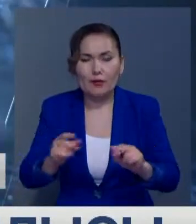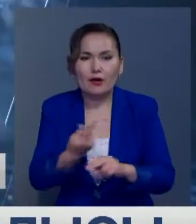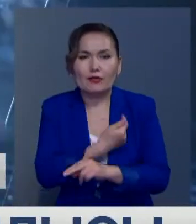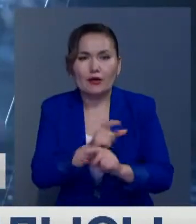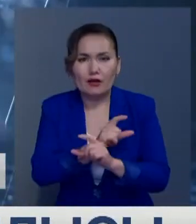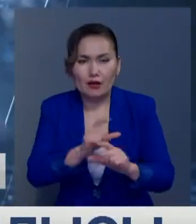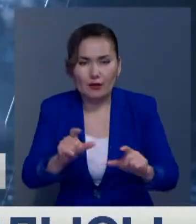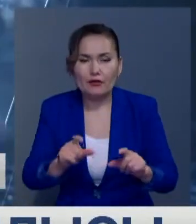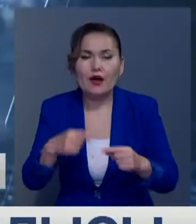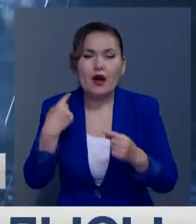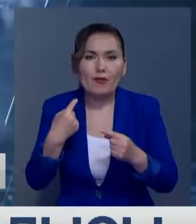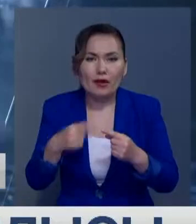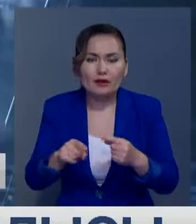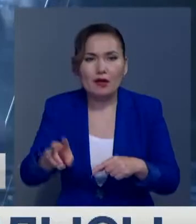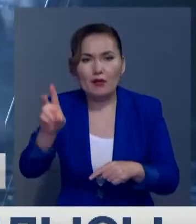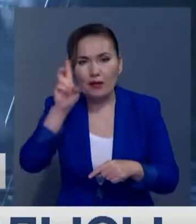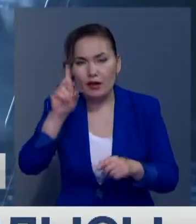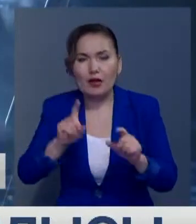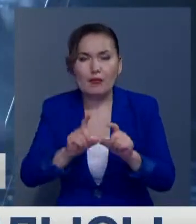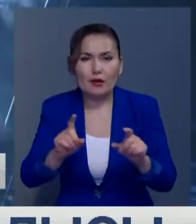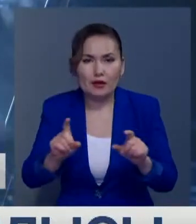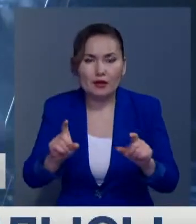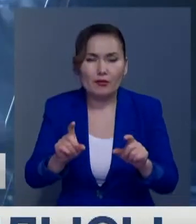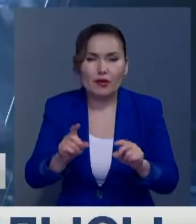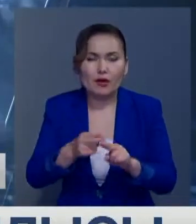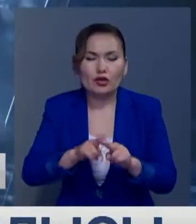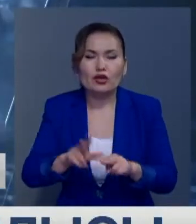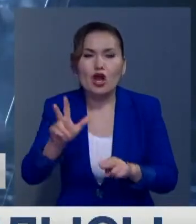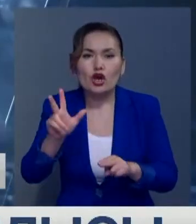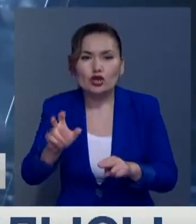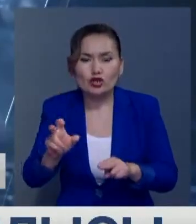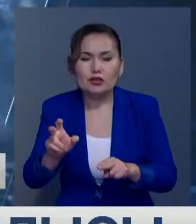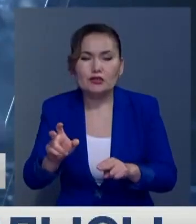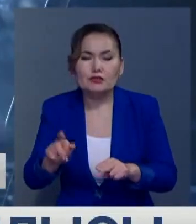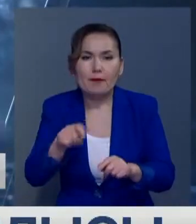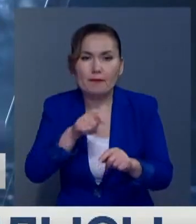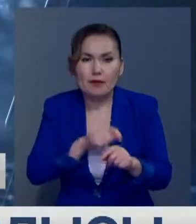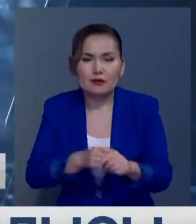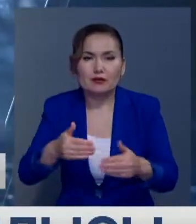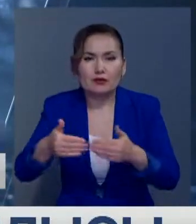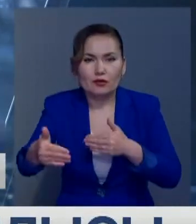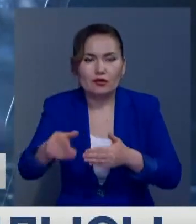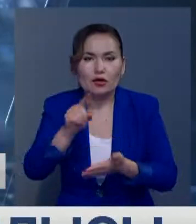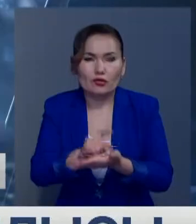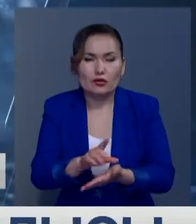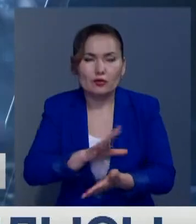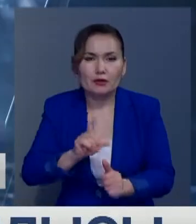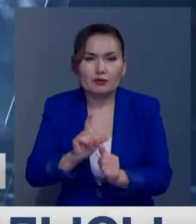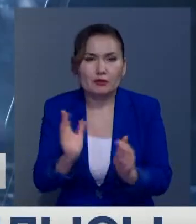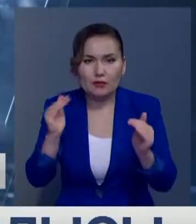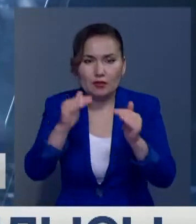ұйымдарына басқадан мемлекеттік мекемелерден 300 метрден кем емес жерде орналастыру қажет. Сіздің